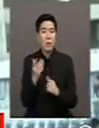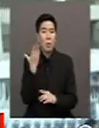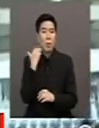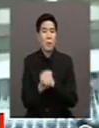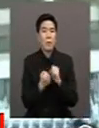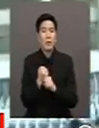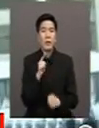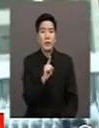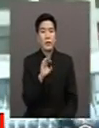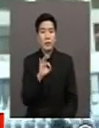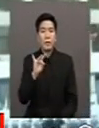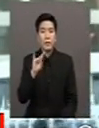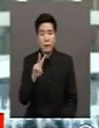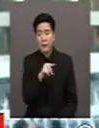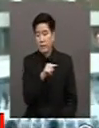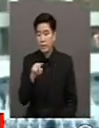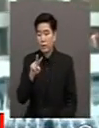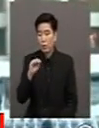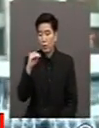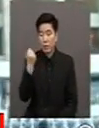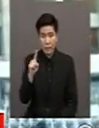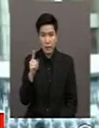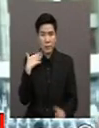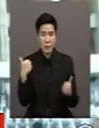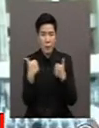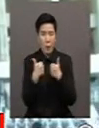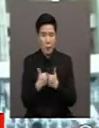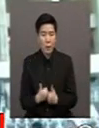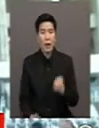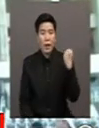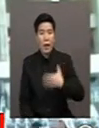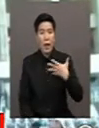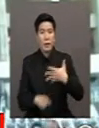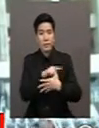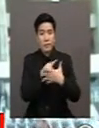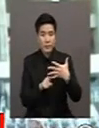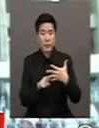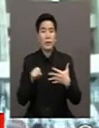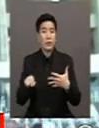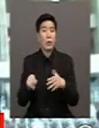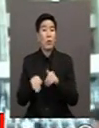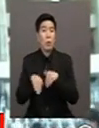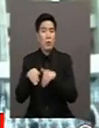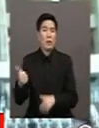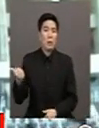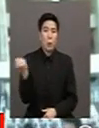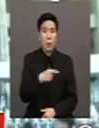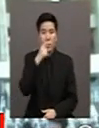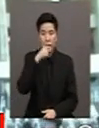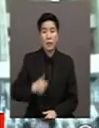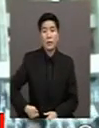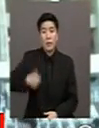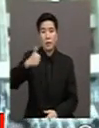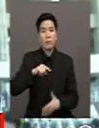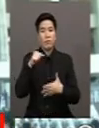ในปี1982ถึงปี2011ครับแข่งขันเจอกันหมด5ครั้งครับปรากฏว่าออสเตรเลียนั้นมีสถิติที่ดีกว่าเราชนะได้ทั้